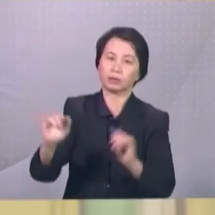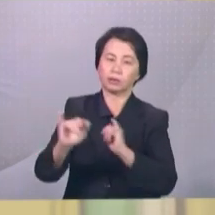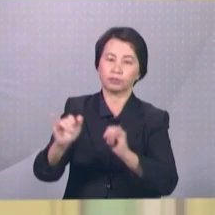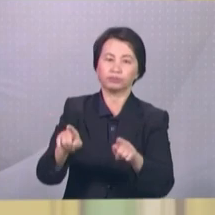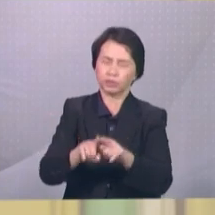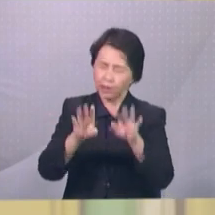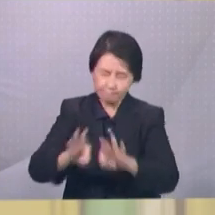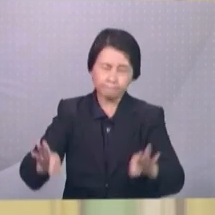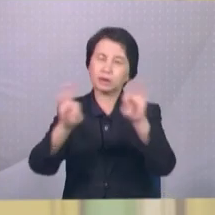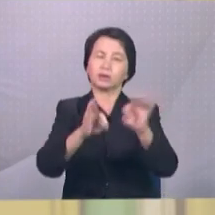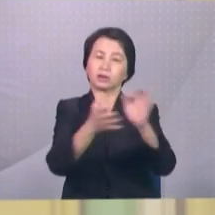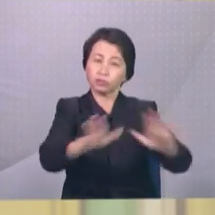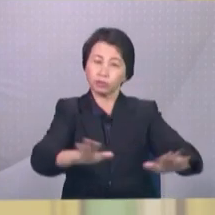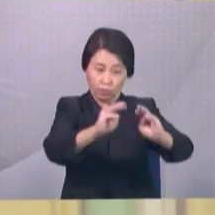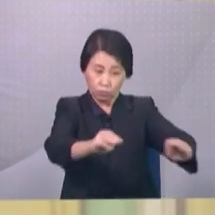adalah